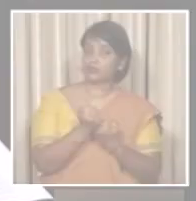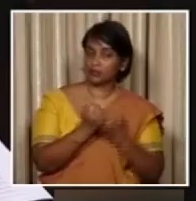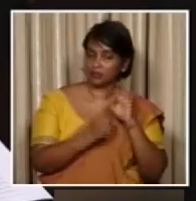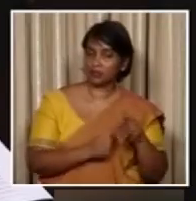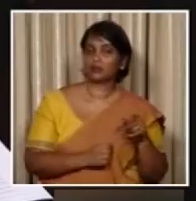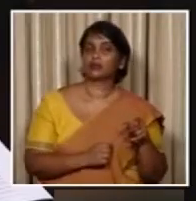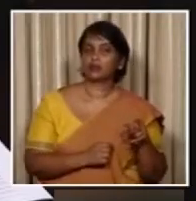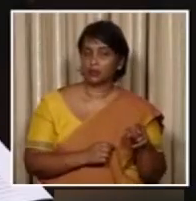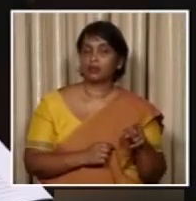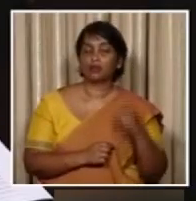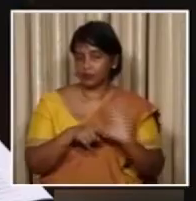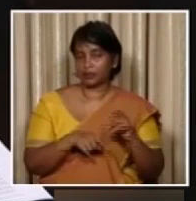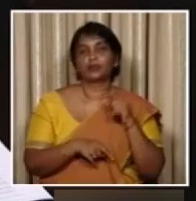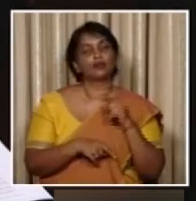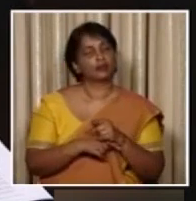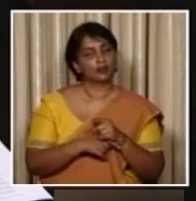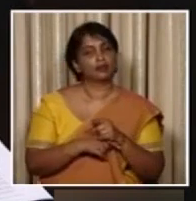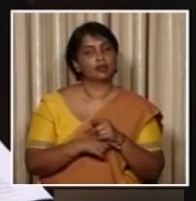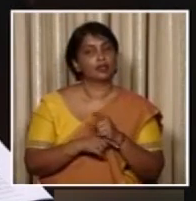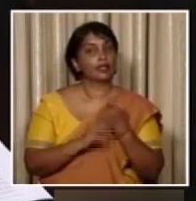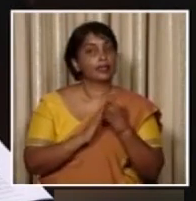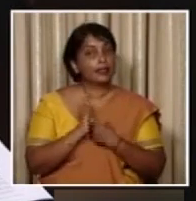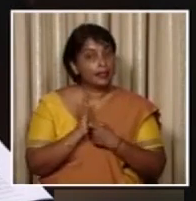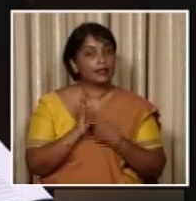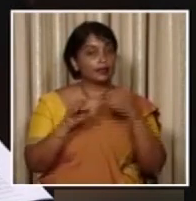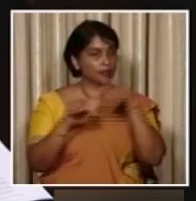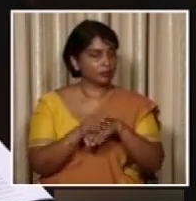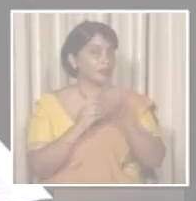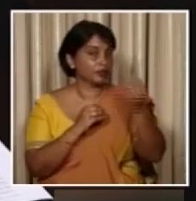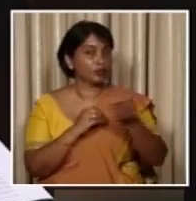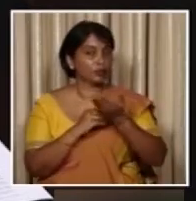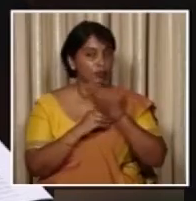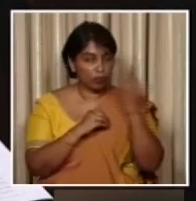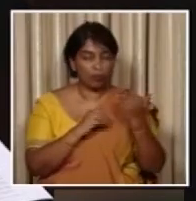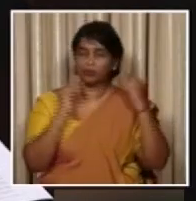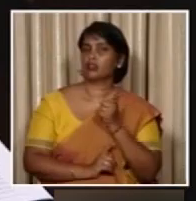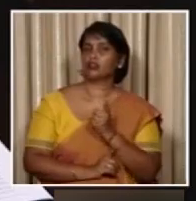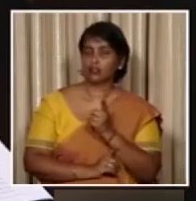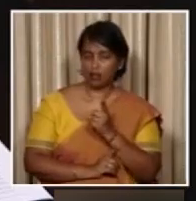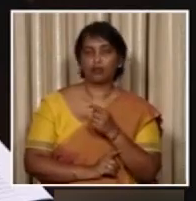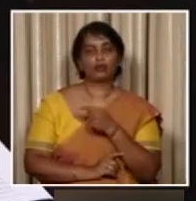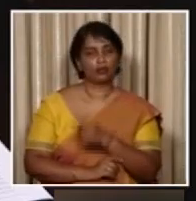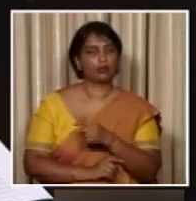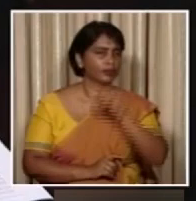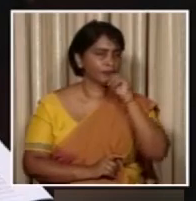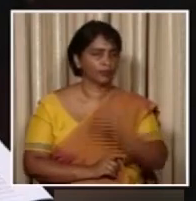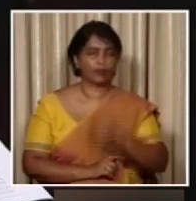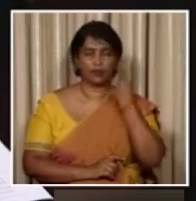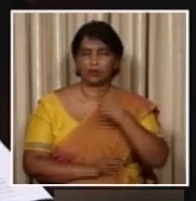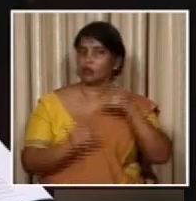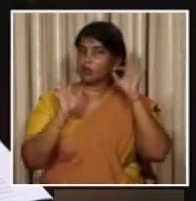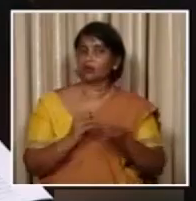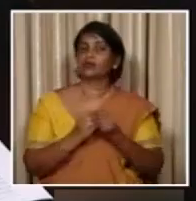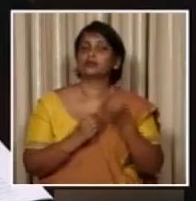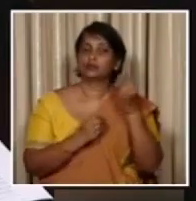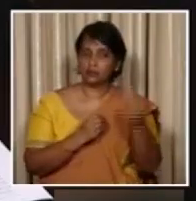වුණු ඒ මහමුලකරුවන් නීතිය යටතේ ලබා දෙන්න පුළුවන් ඉහළම දඬුවම කිසිම පැකිලීමකින් තොරව ලබා